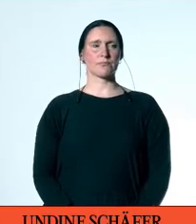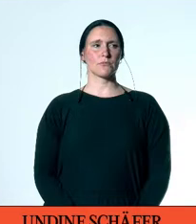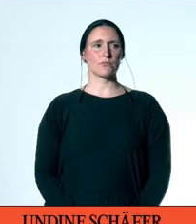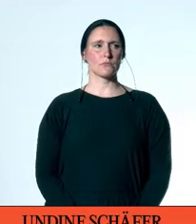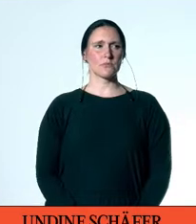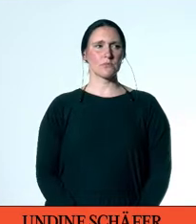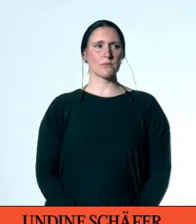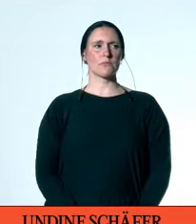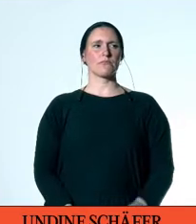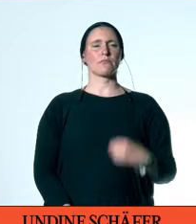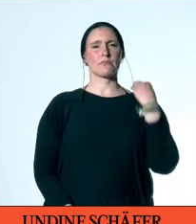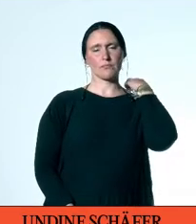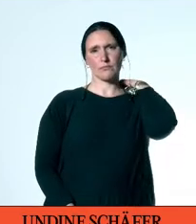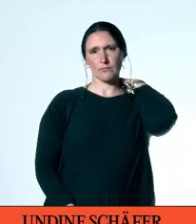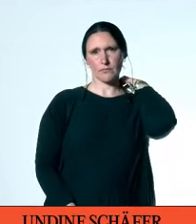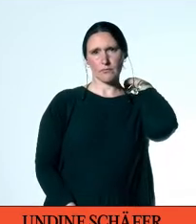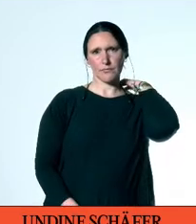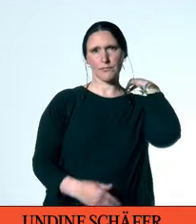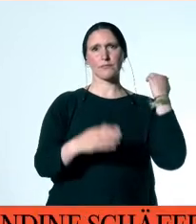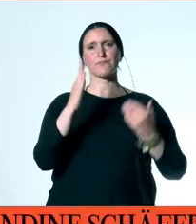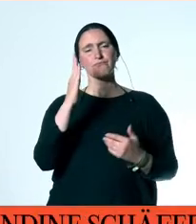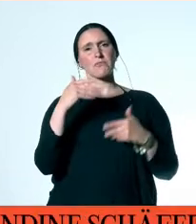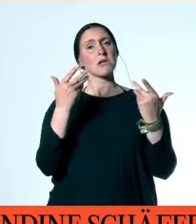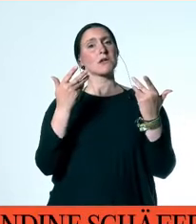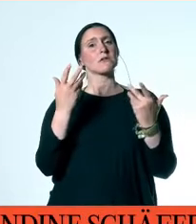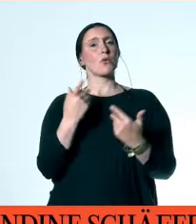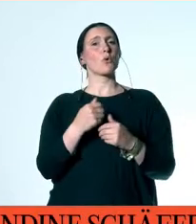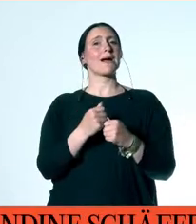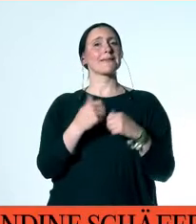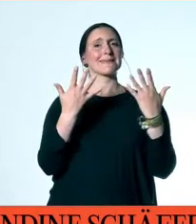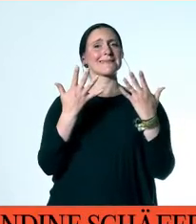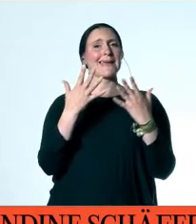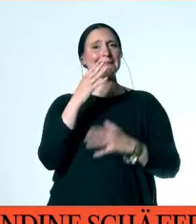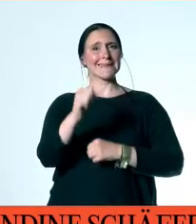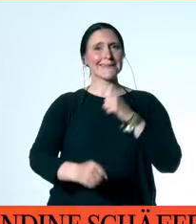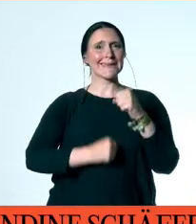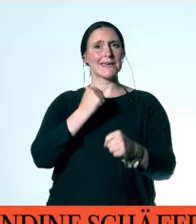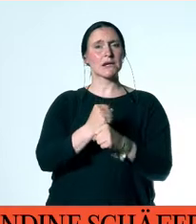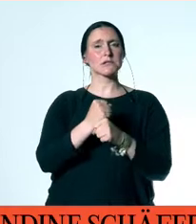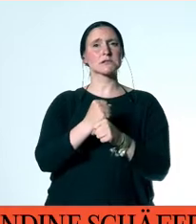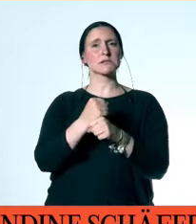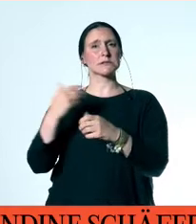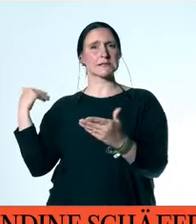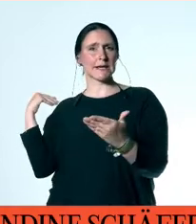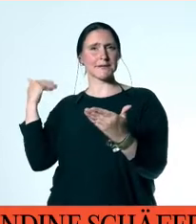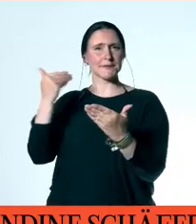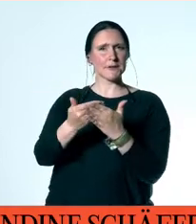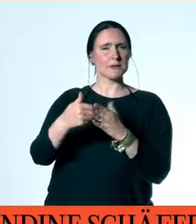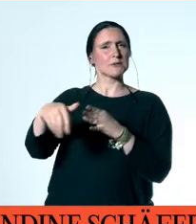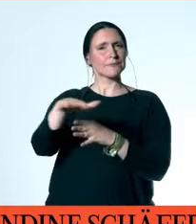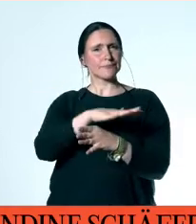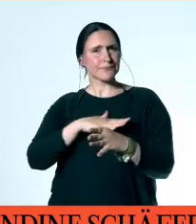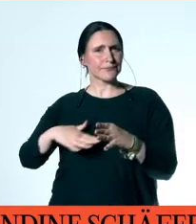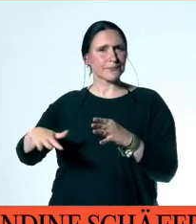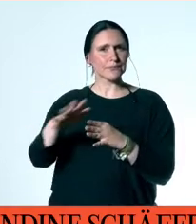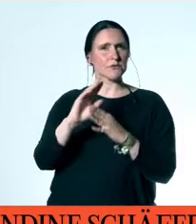So, for the last 10 years, how we kind of engage was creating these kind of spaces